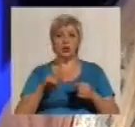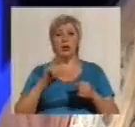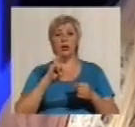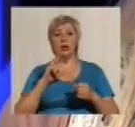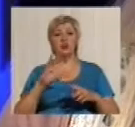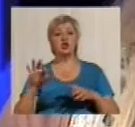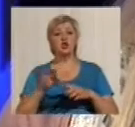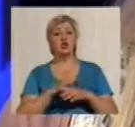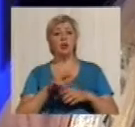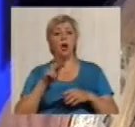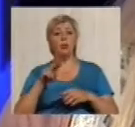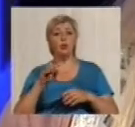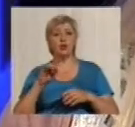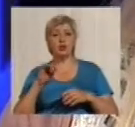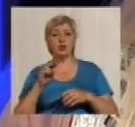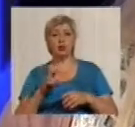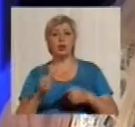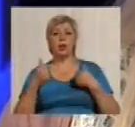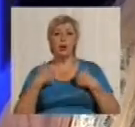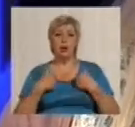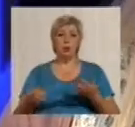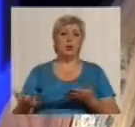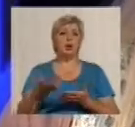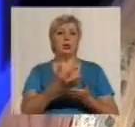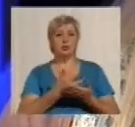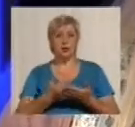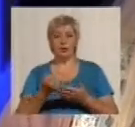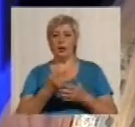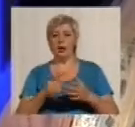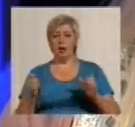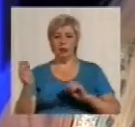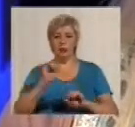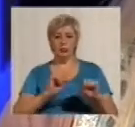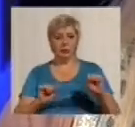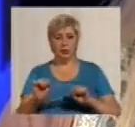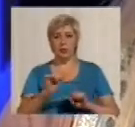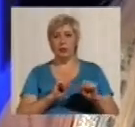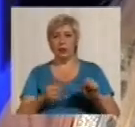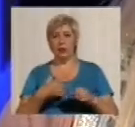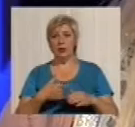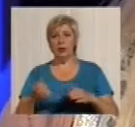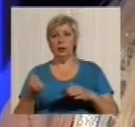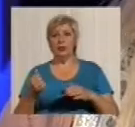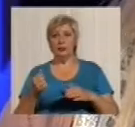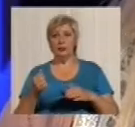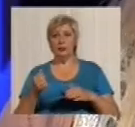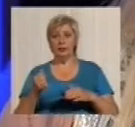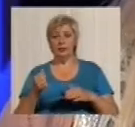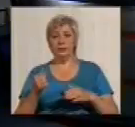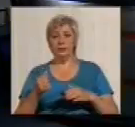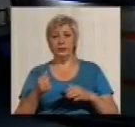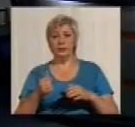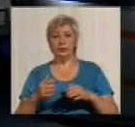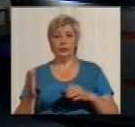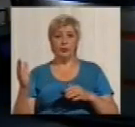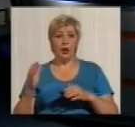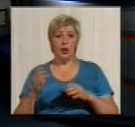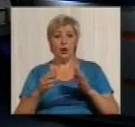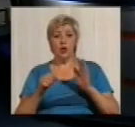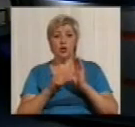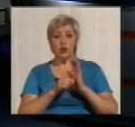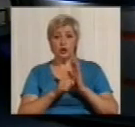детьми собирали кучи мусора по Фурманово и внутри школы, и это мы делали с 6 вечера до 10 вечера. Причем мы